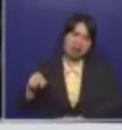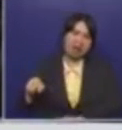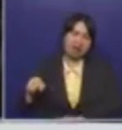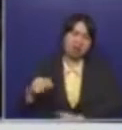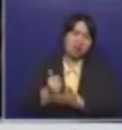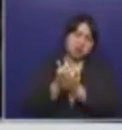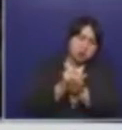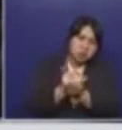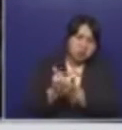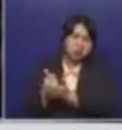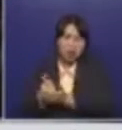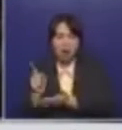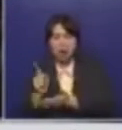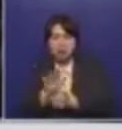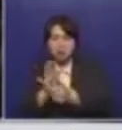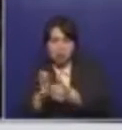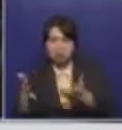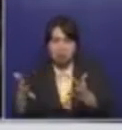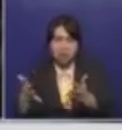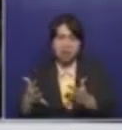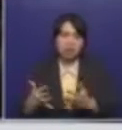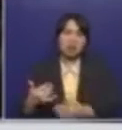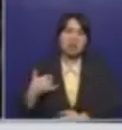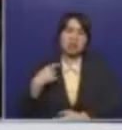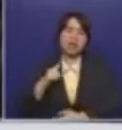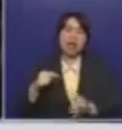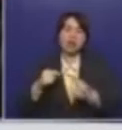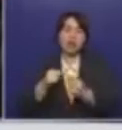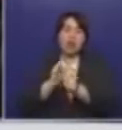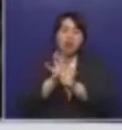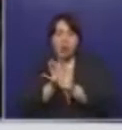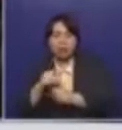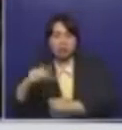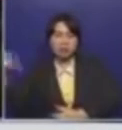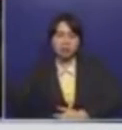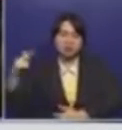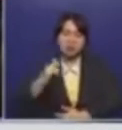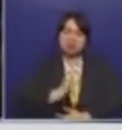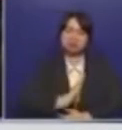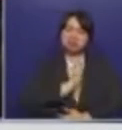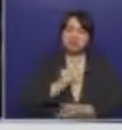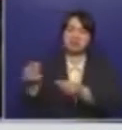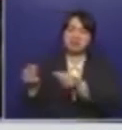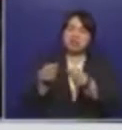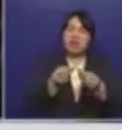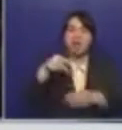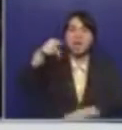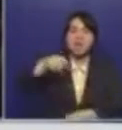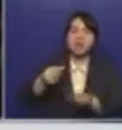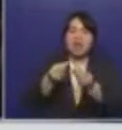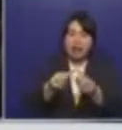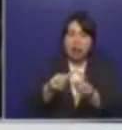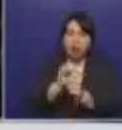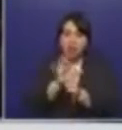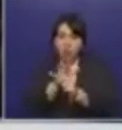ประชาชนปล่อยปะละเลยจนมี VIP เข้ามาทำให้สุ่มเสี่ยงที่จะเกิดการระบาดของโควิด-19 ในรอบที่